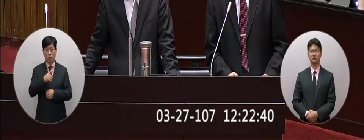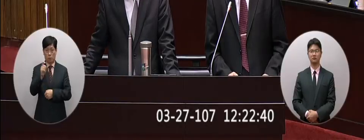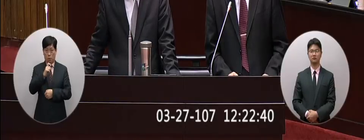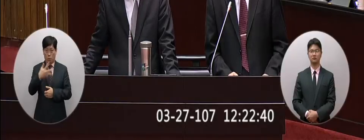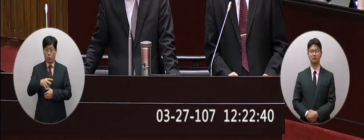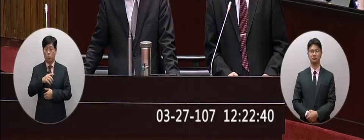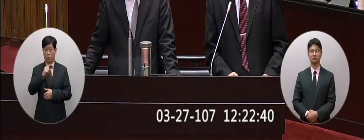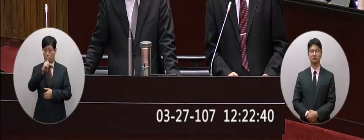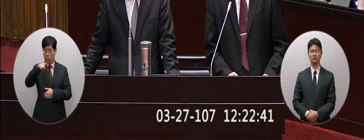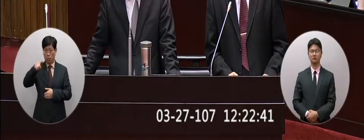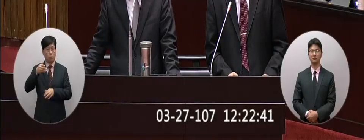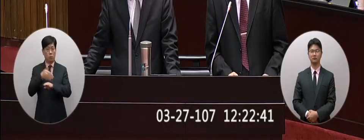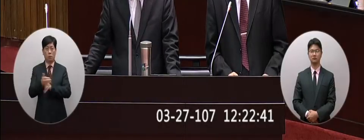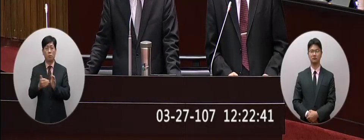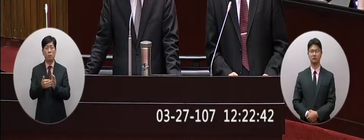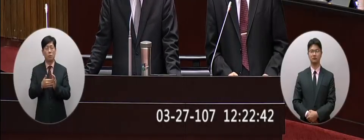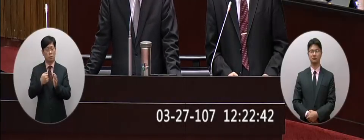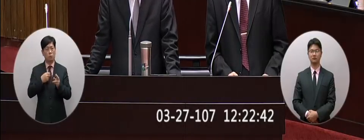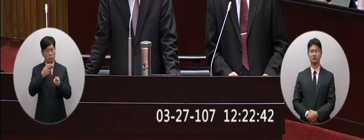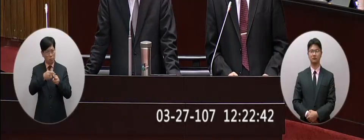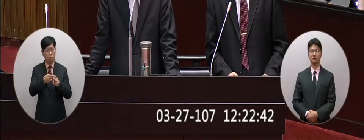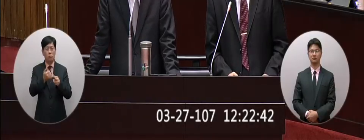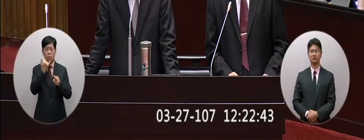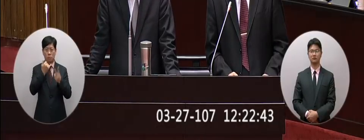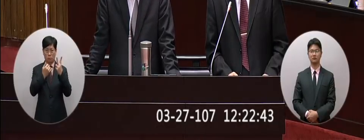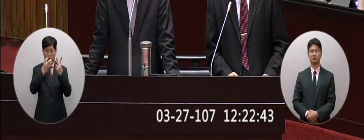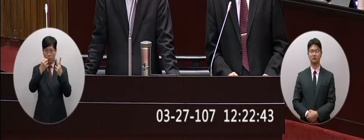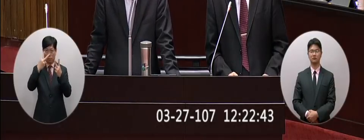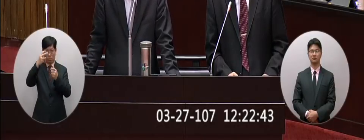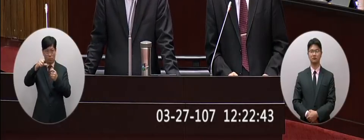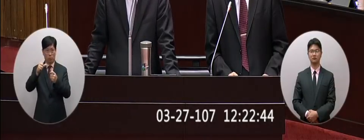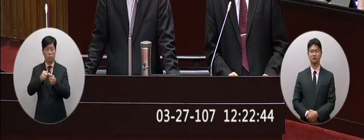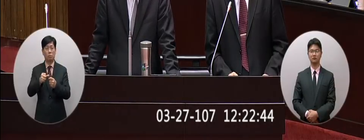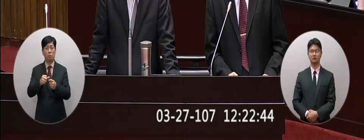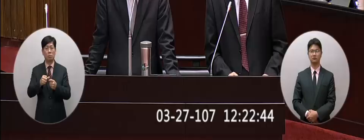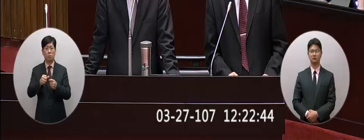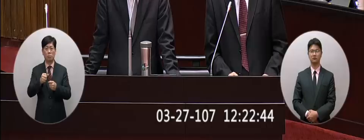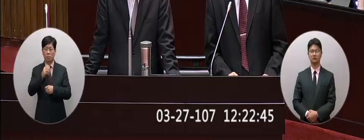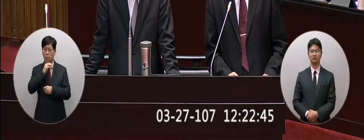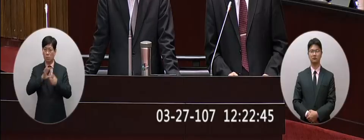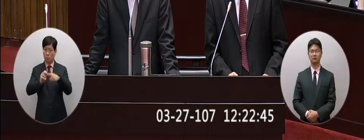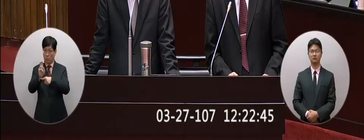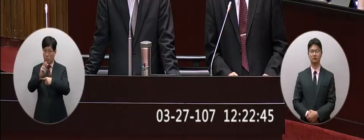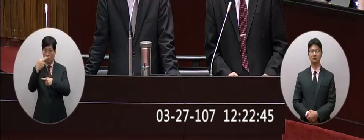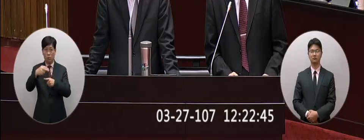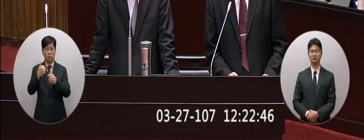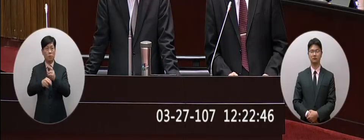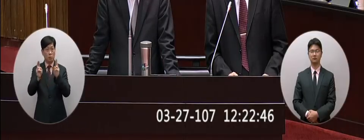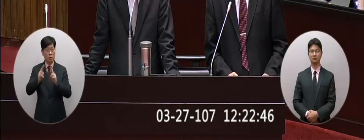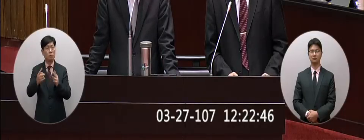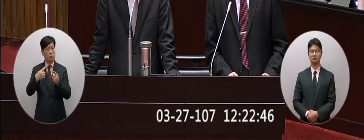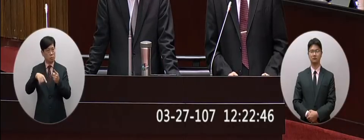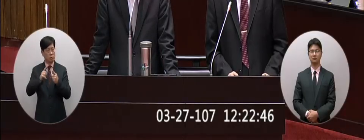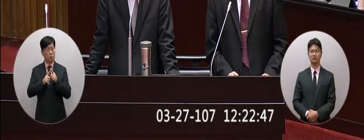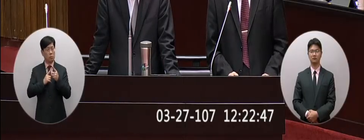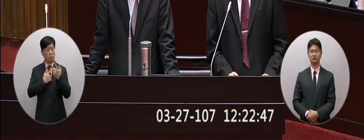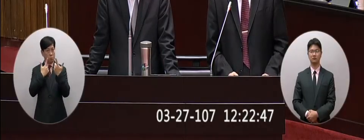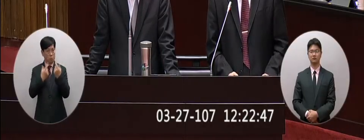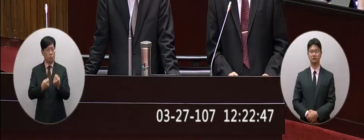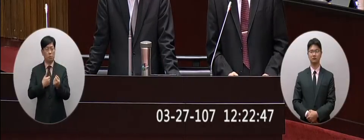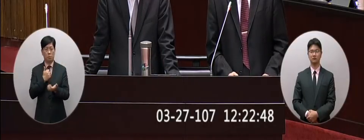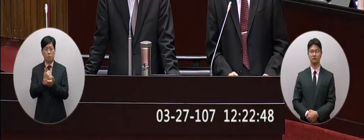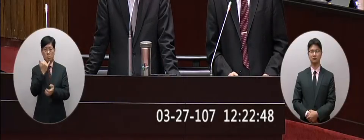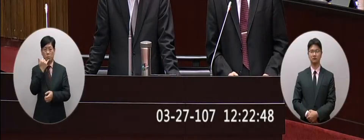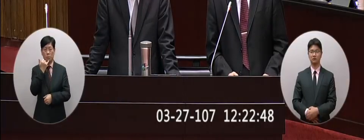10几个 GW 通过了啊，所以我们有信心啊，在2025年的时候20%的再生能源的发电应该可以如期达